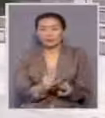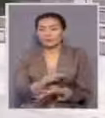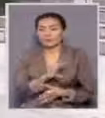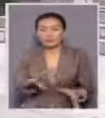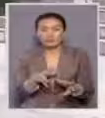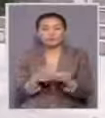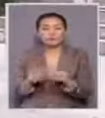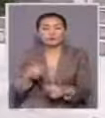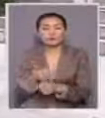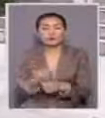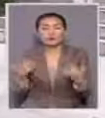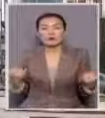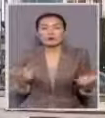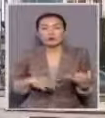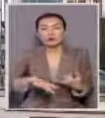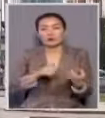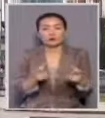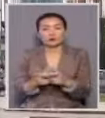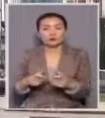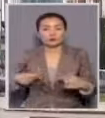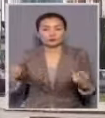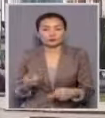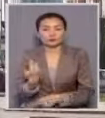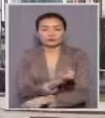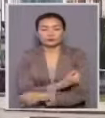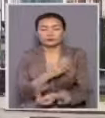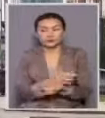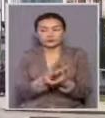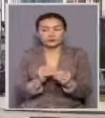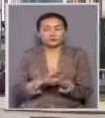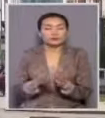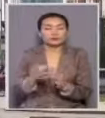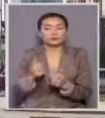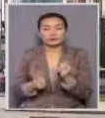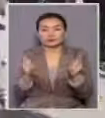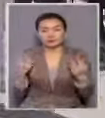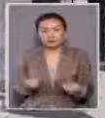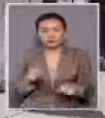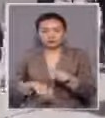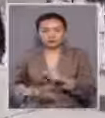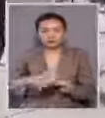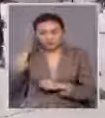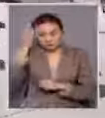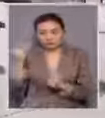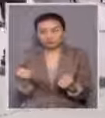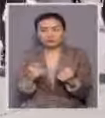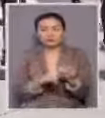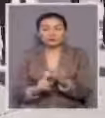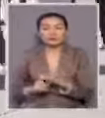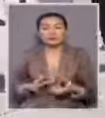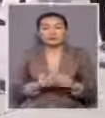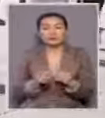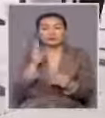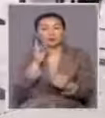жоқ. Ведомство басшысы қазір елде ұжымдық иммунитет қалыптасты деп отыр. Жағдай күнделікті бақылауда. Еске сала кетейік, вирус жұқтыру бойынша